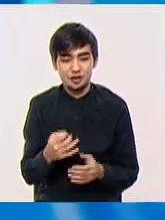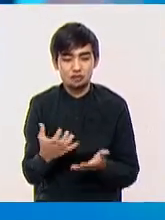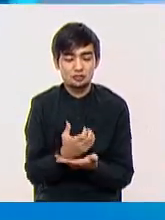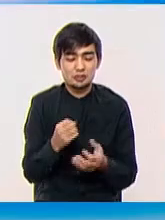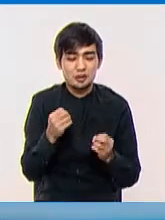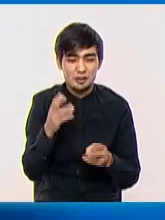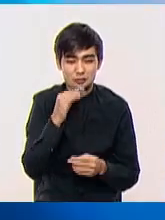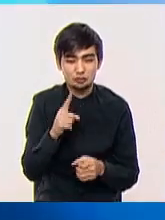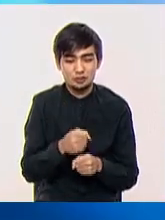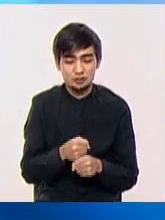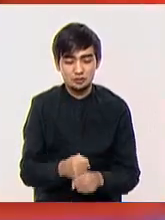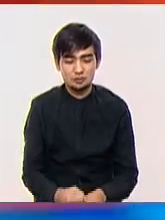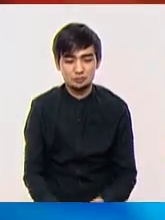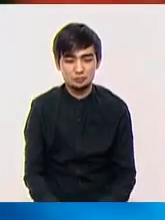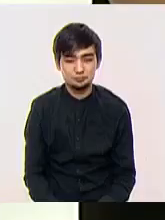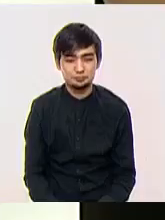сделать в нашем следующем материале?